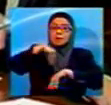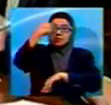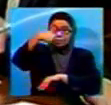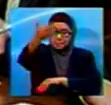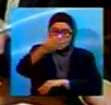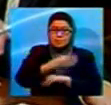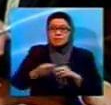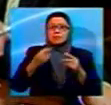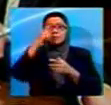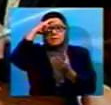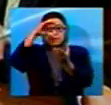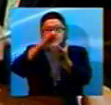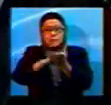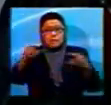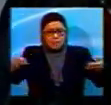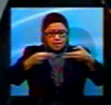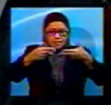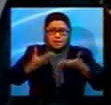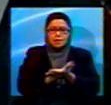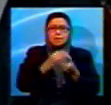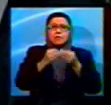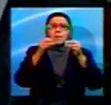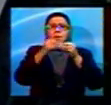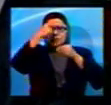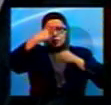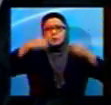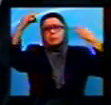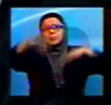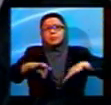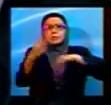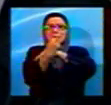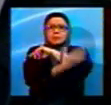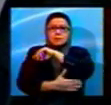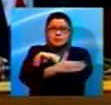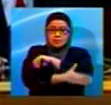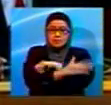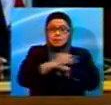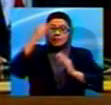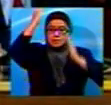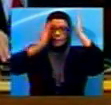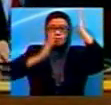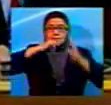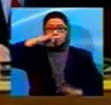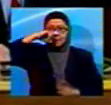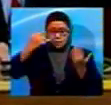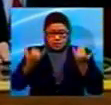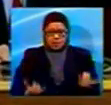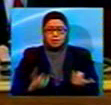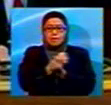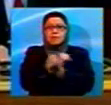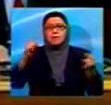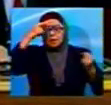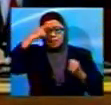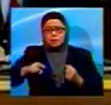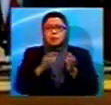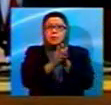baharu akan membawa kepada kerjasama menang-menang yang menguntungkan kedua-dua negara Malaysia dan Kazakhstan kini sedia untuk memperluas